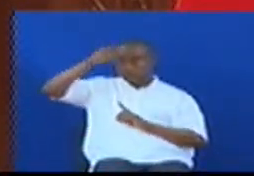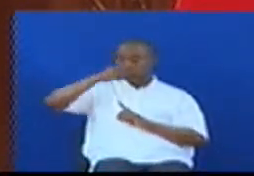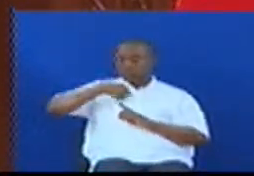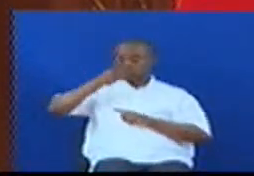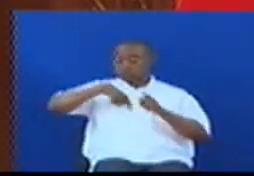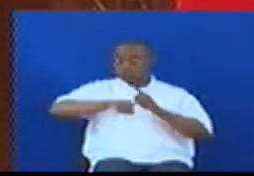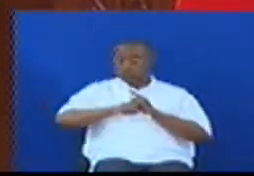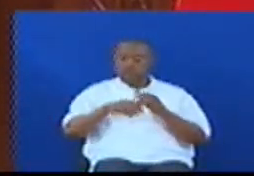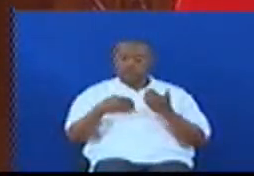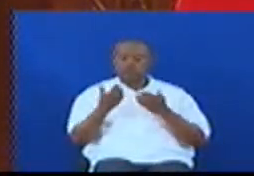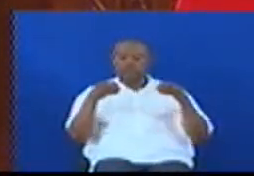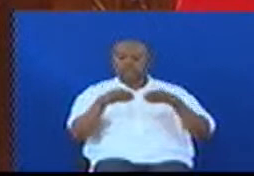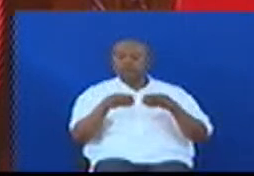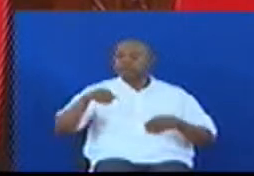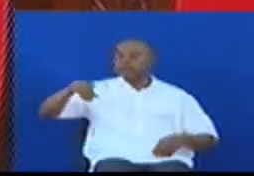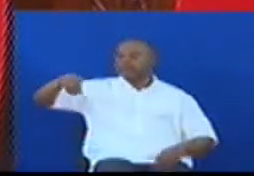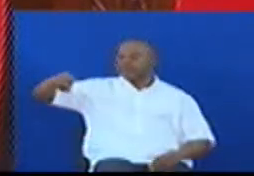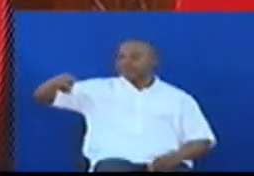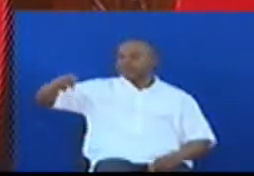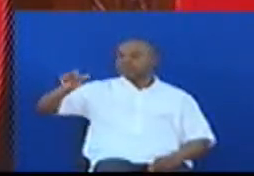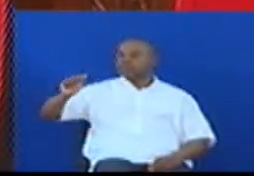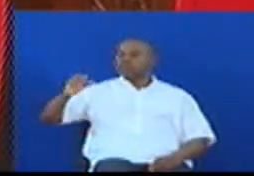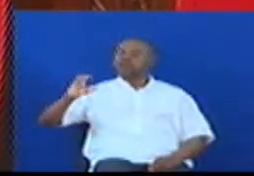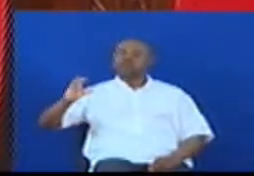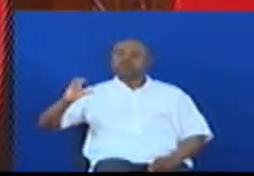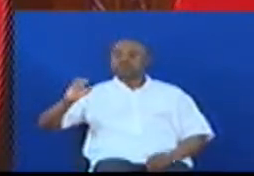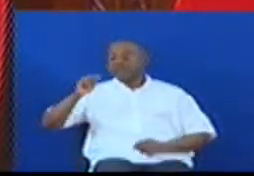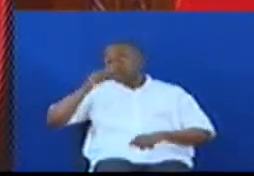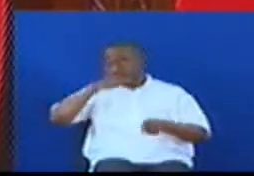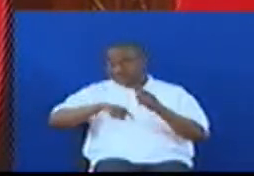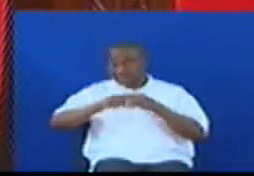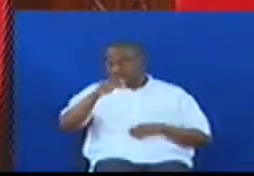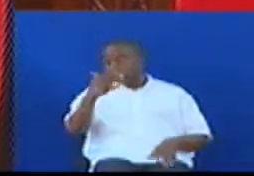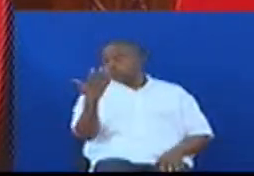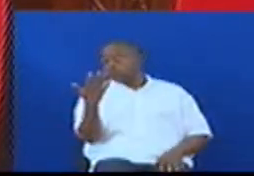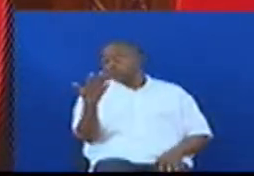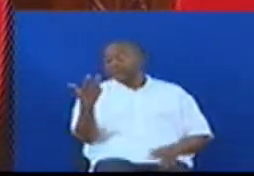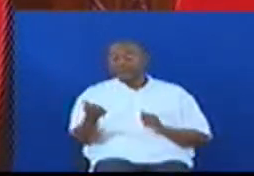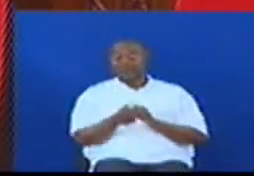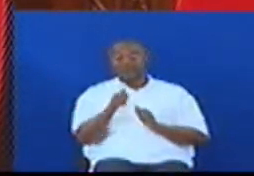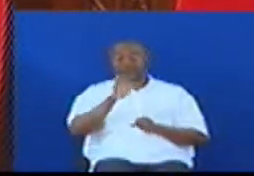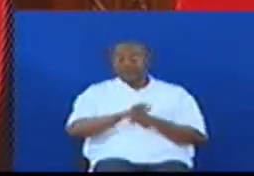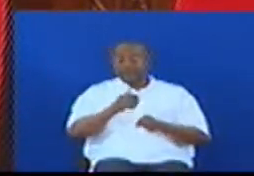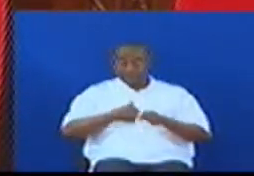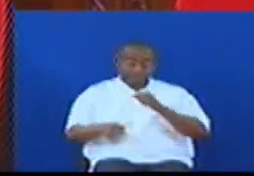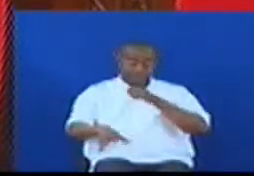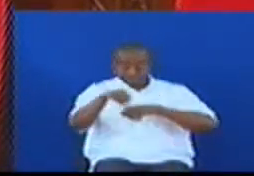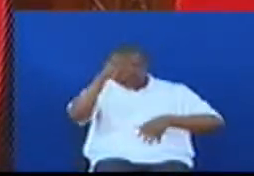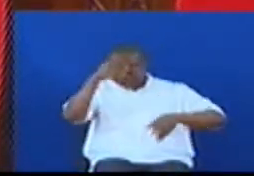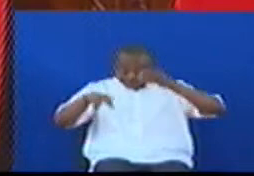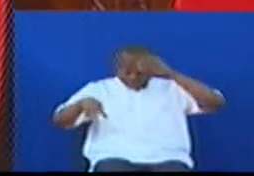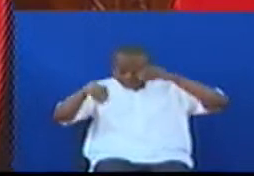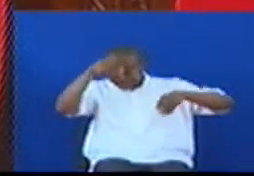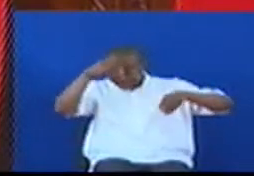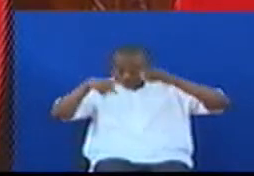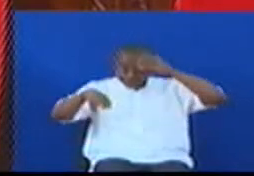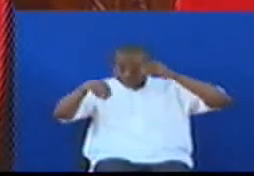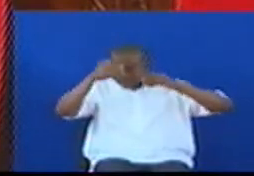muda wa miaka mitano. Nimejifunza vitu vingi kupitia hii kamati. Na